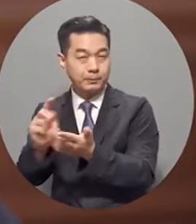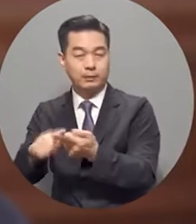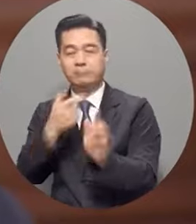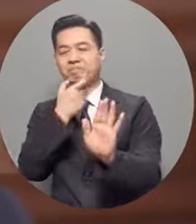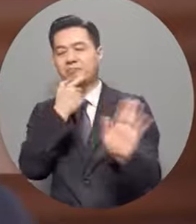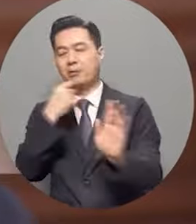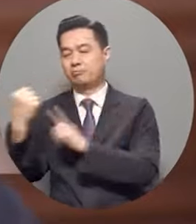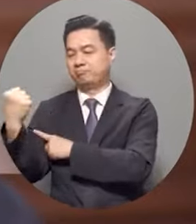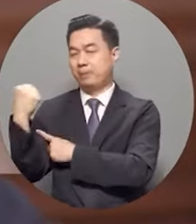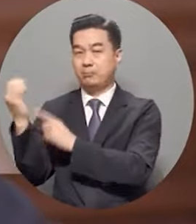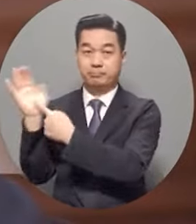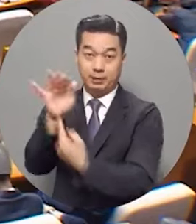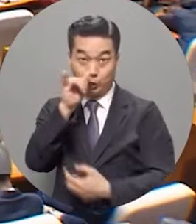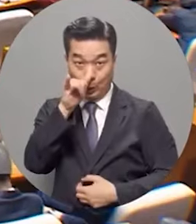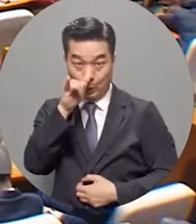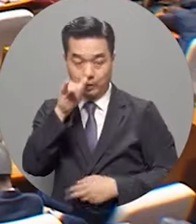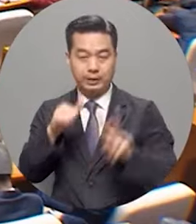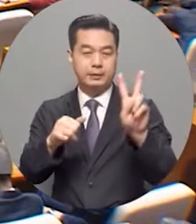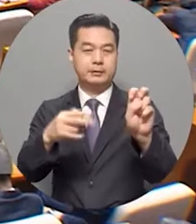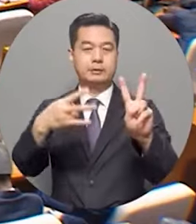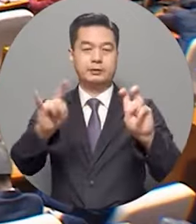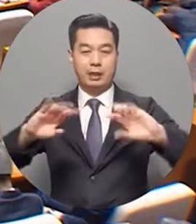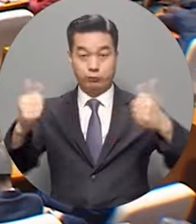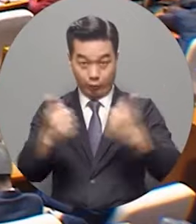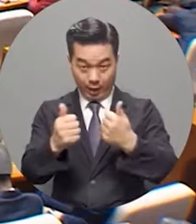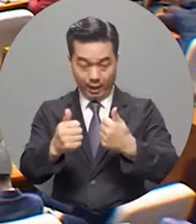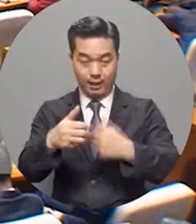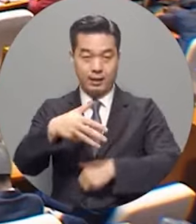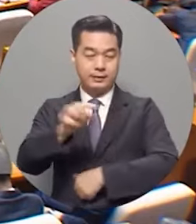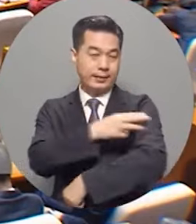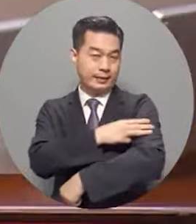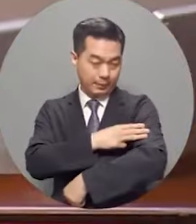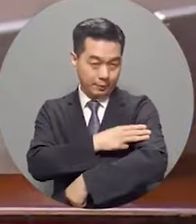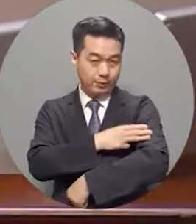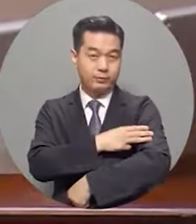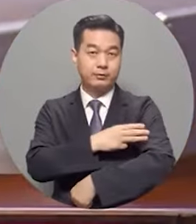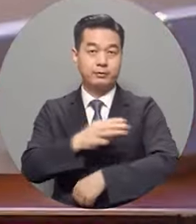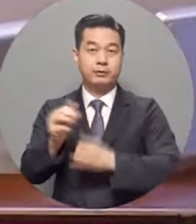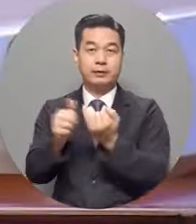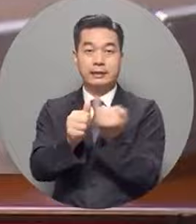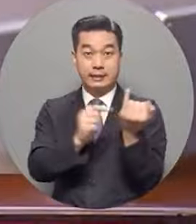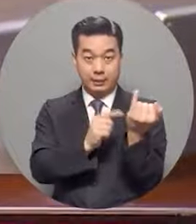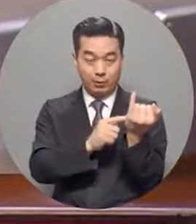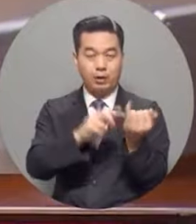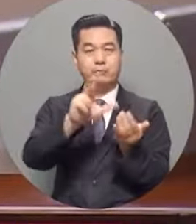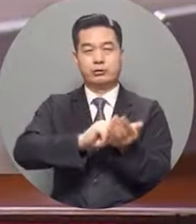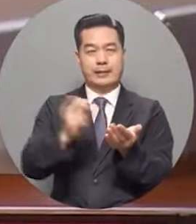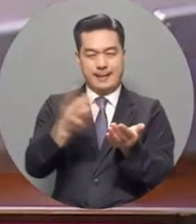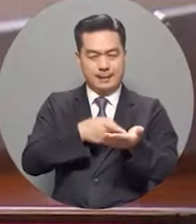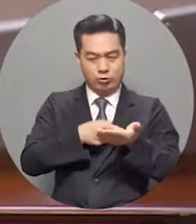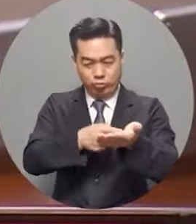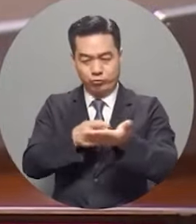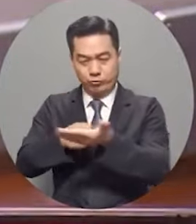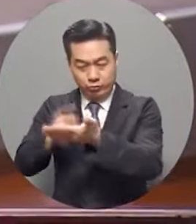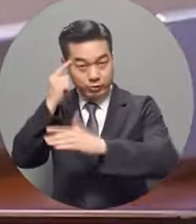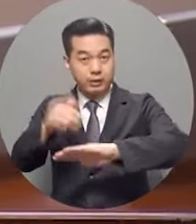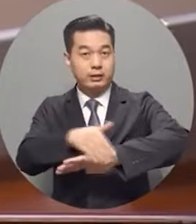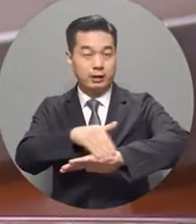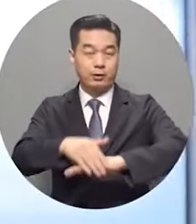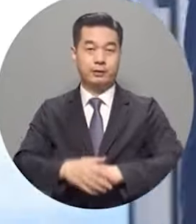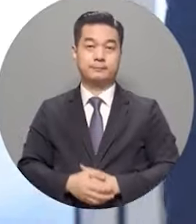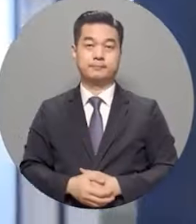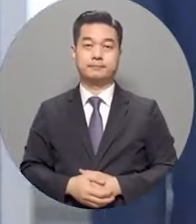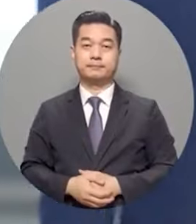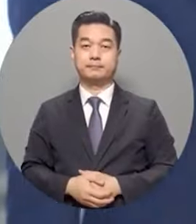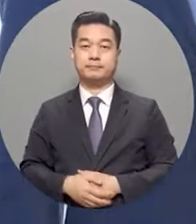행사해도 야권은 22대 국회에서 최상병, 김건희 여사 두 특검법을 모두 재추진한다는 입장입니다.